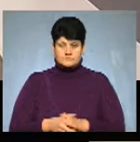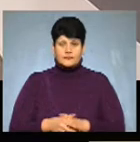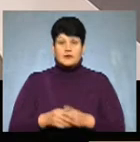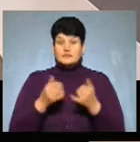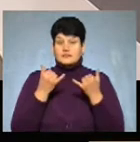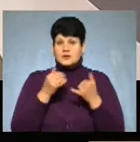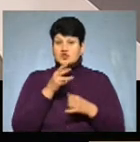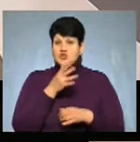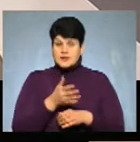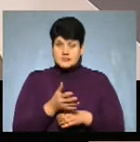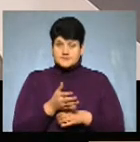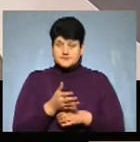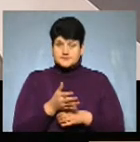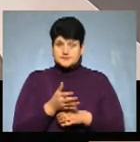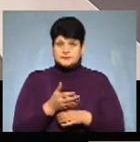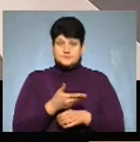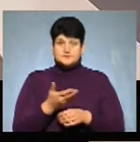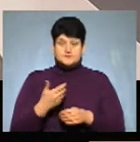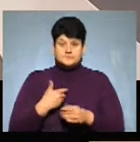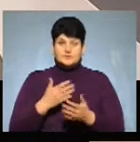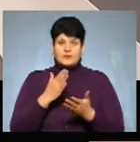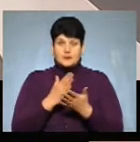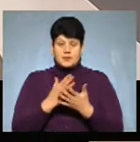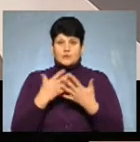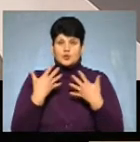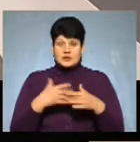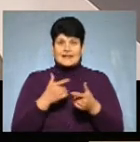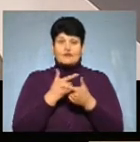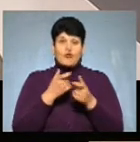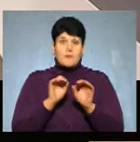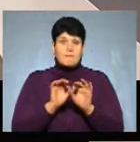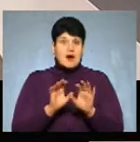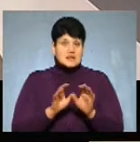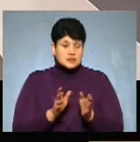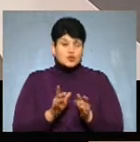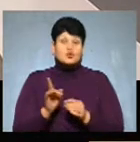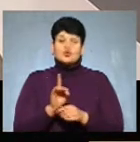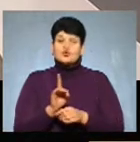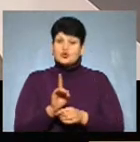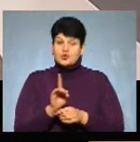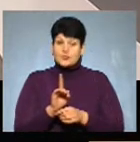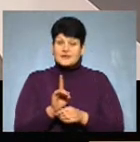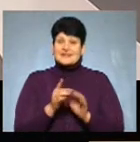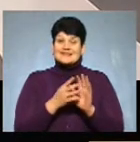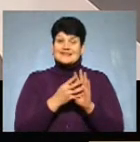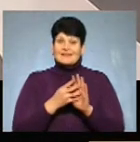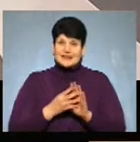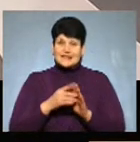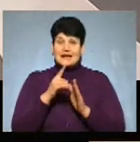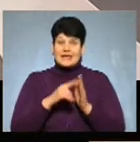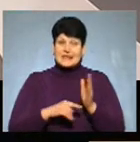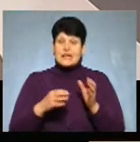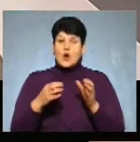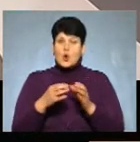Ну, в даний час ми маємо вже інформацію, що з 9